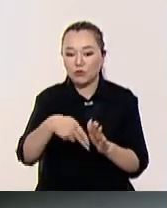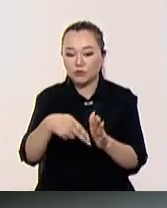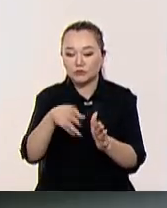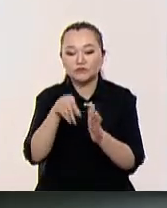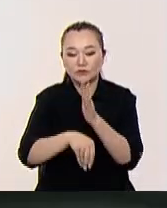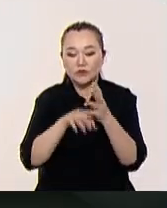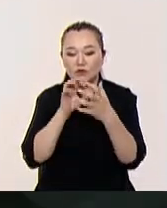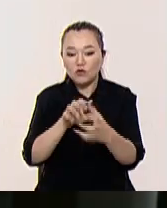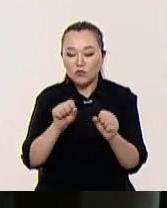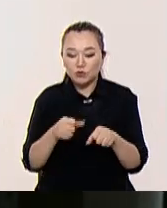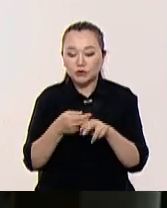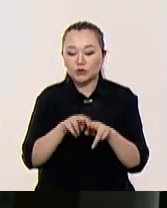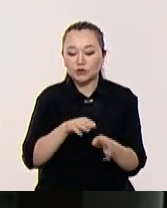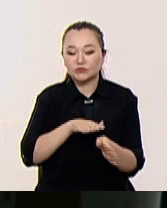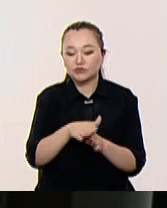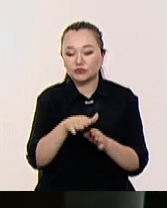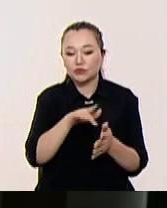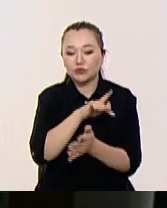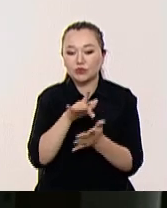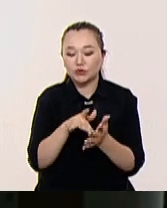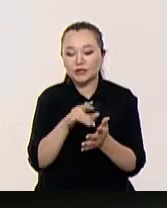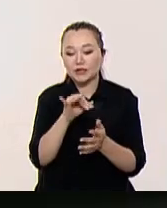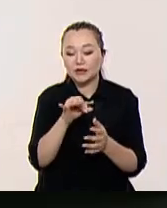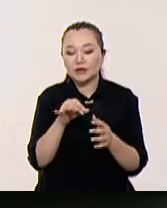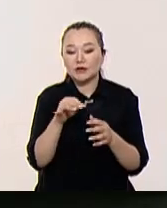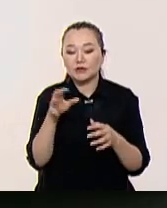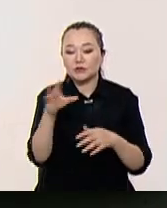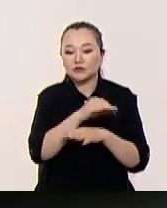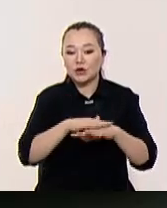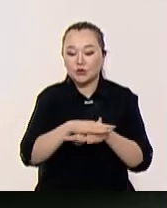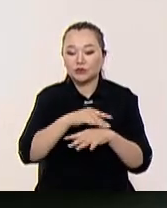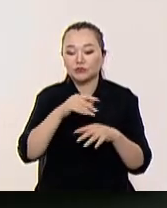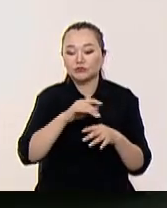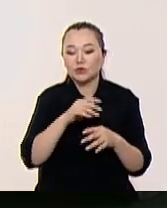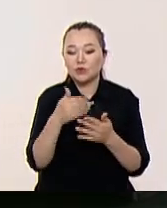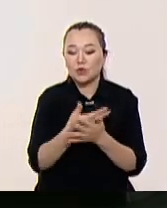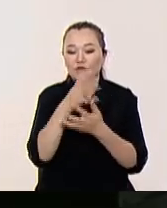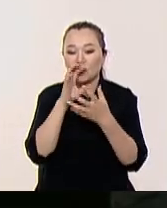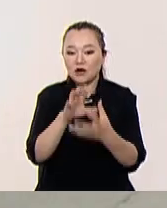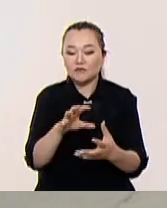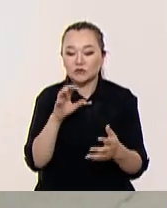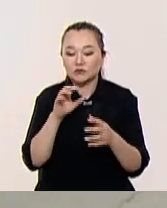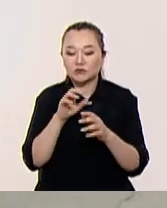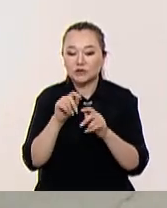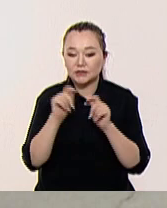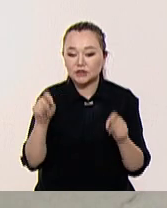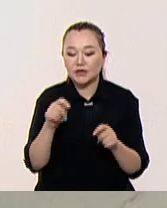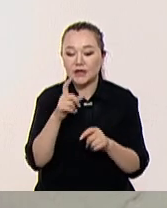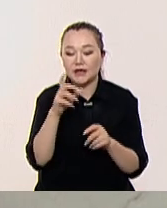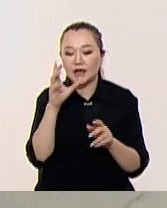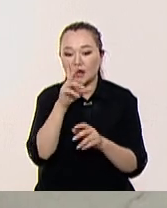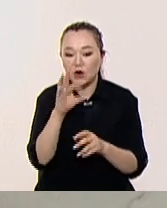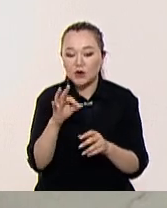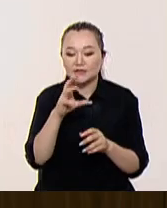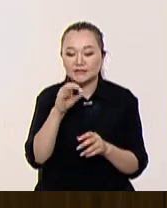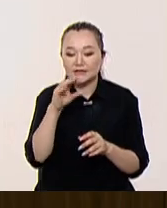на автобусы, которые совершают междугородние и международные поездки. Новый сервис «Автобусы» запустили в рамках экосистемы «Халыкбанк»